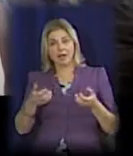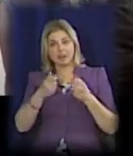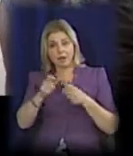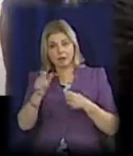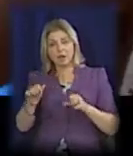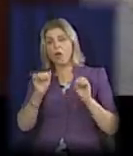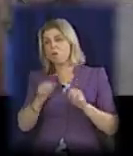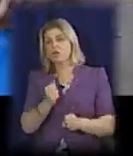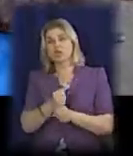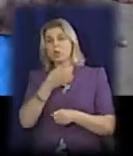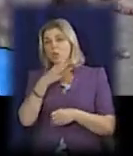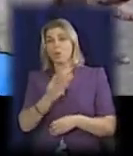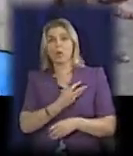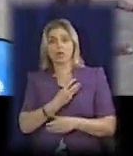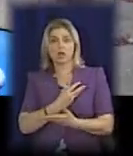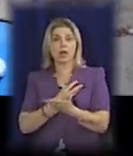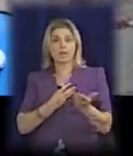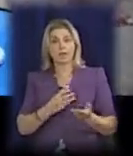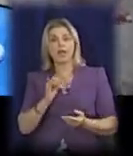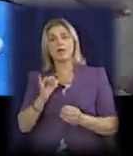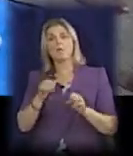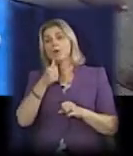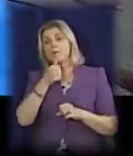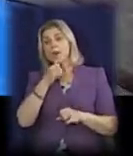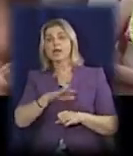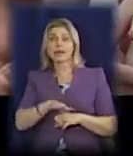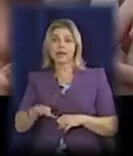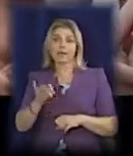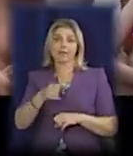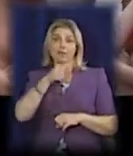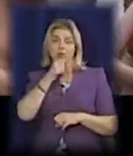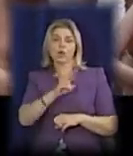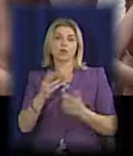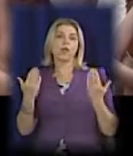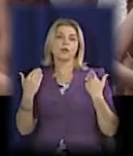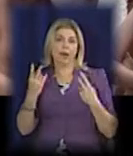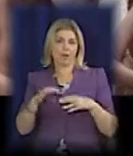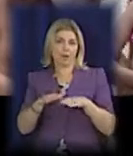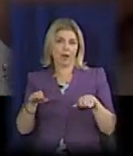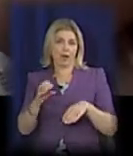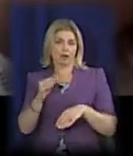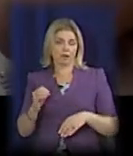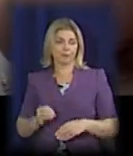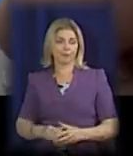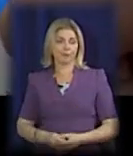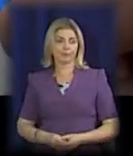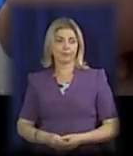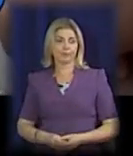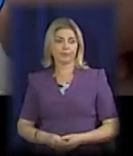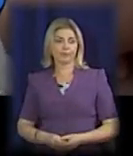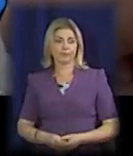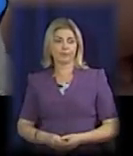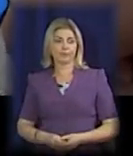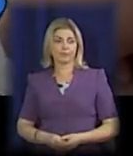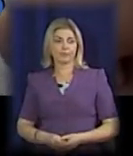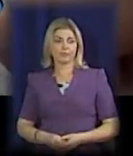багато, спробували себе у ролі рятувальників і діти, і дорослі, які відпочивали на пляжі. Так, ну вам так проще, щоб ви